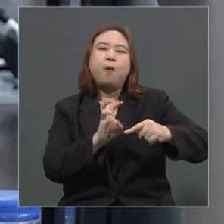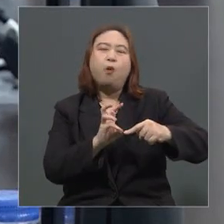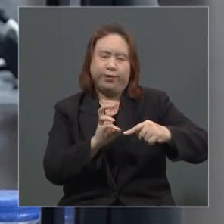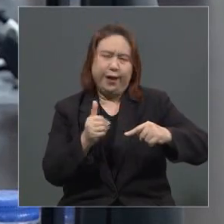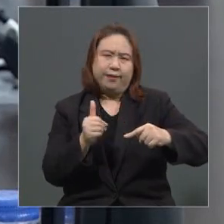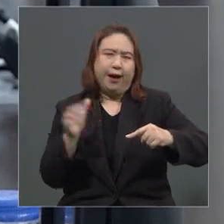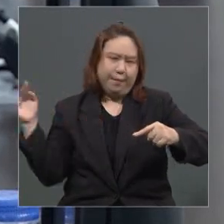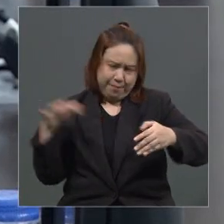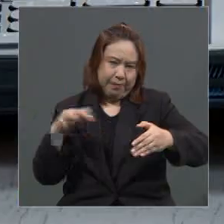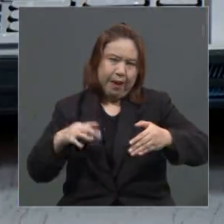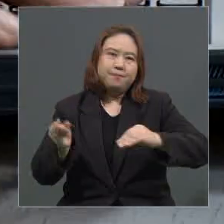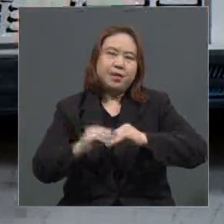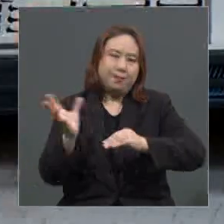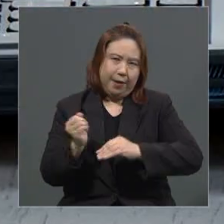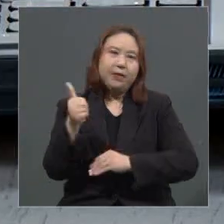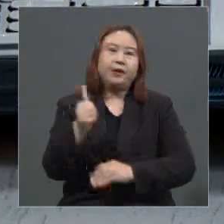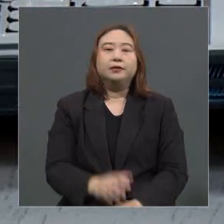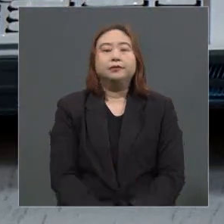องรับน้ำได้อีกค่ะ